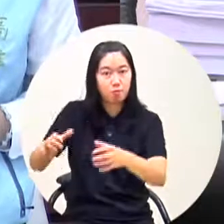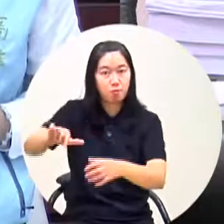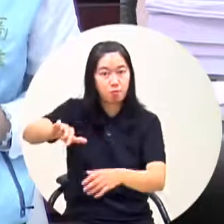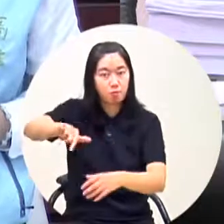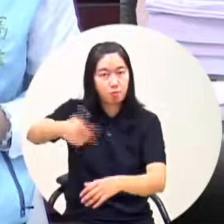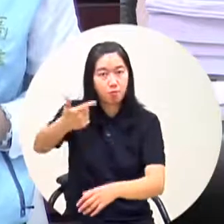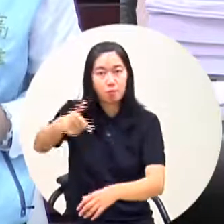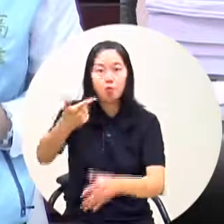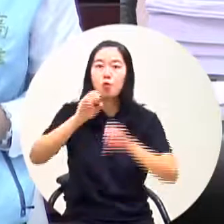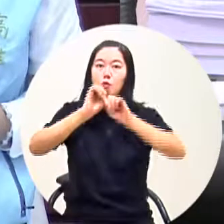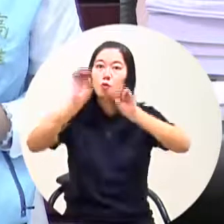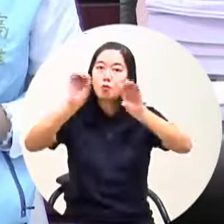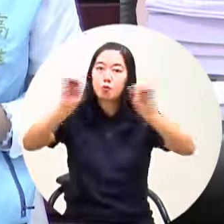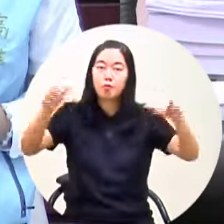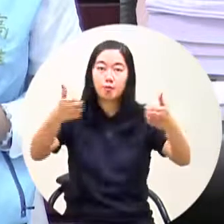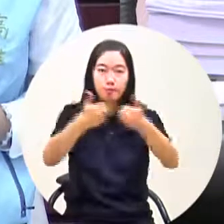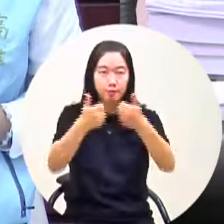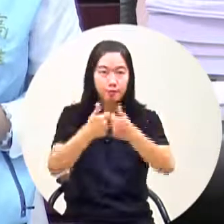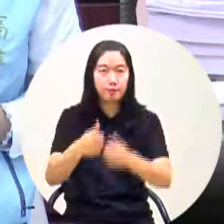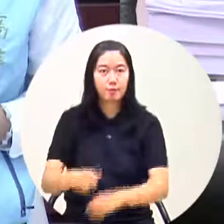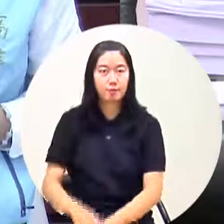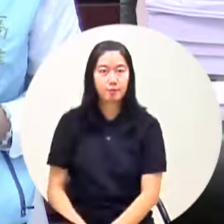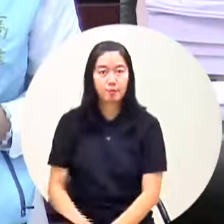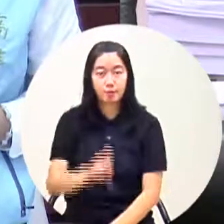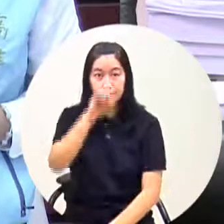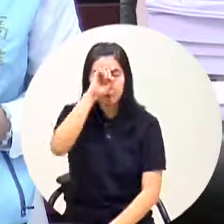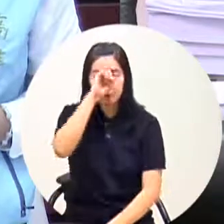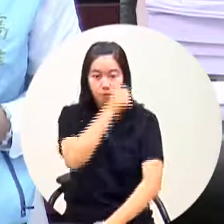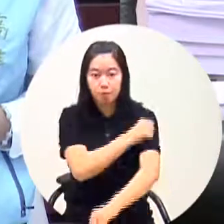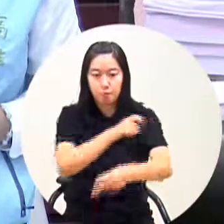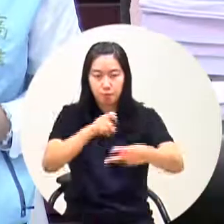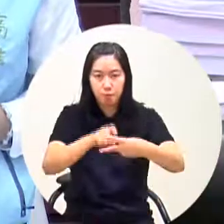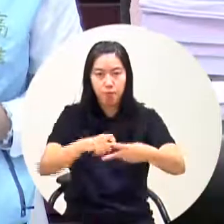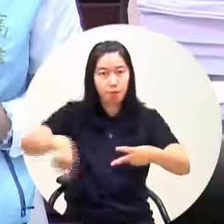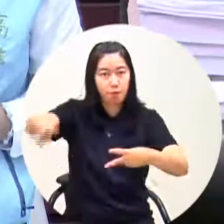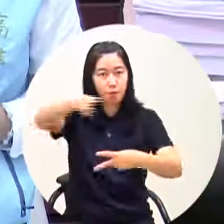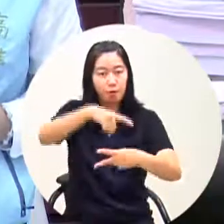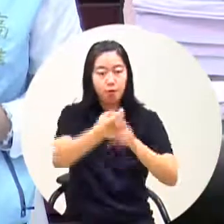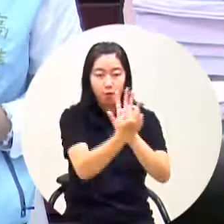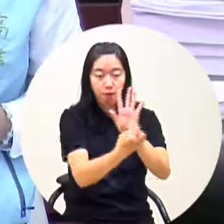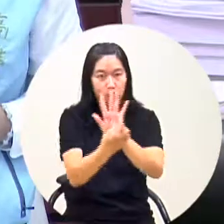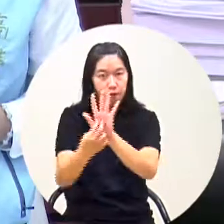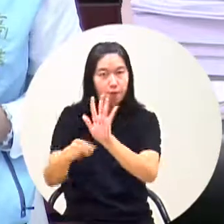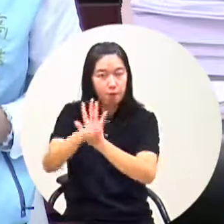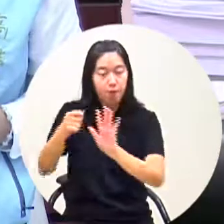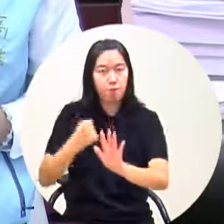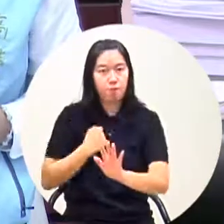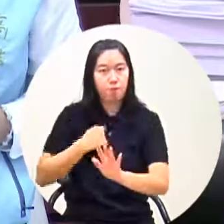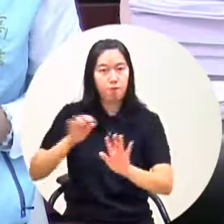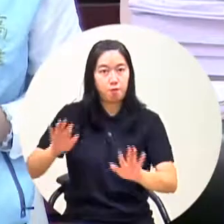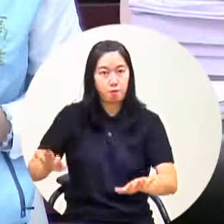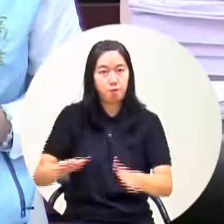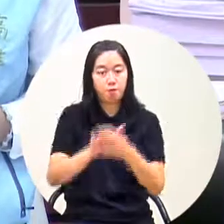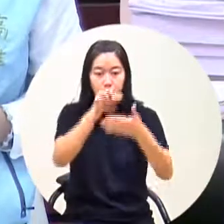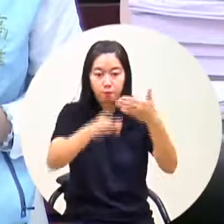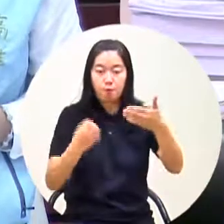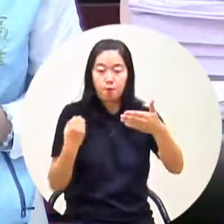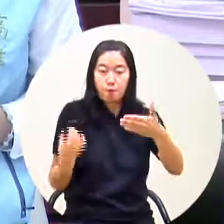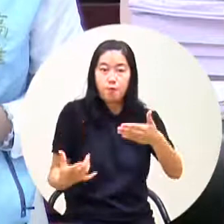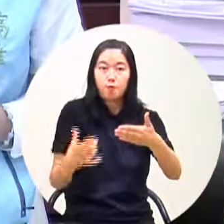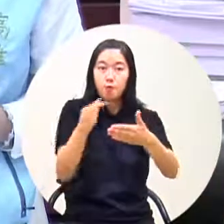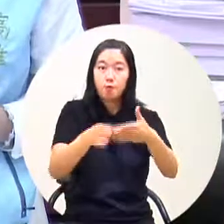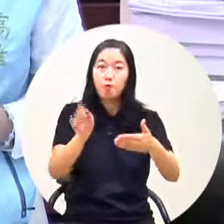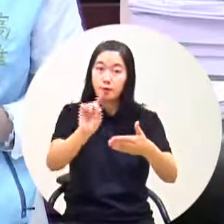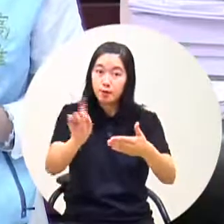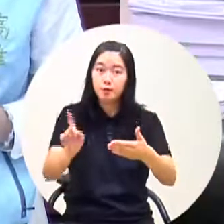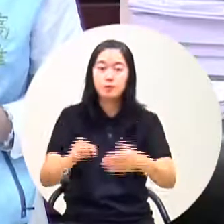的宣导会啊哈，就是尽量和咱的劳工干的需要单位会当。知影即马法令新的规定是安那规定的